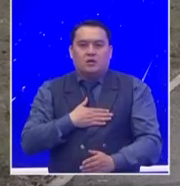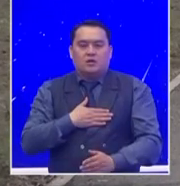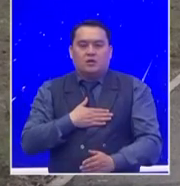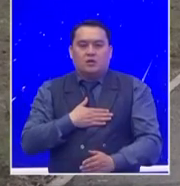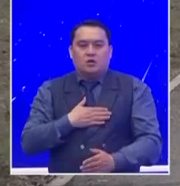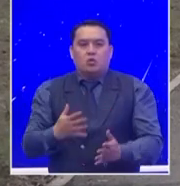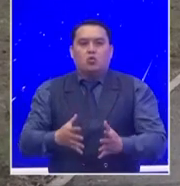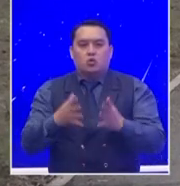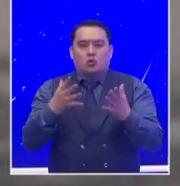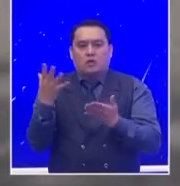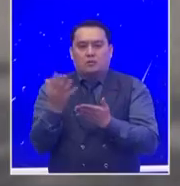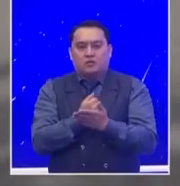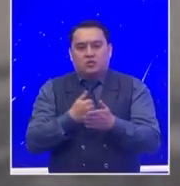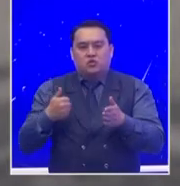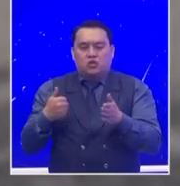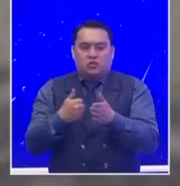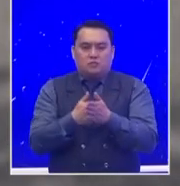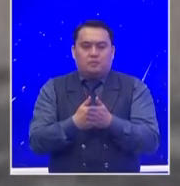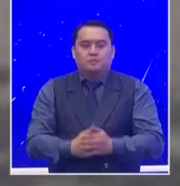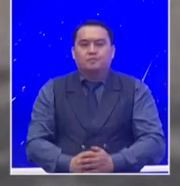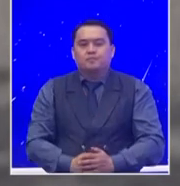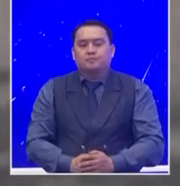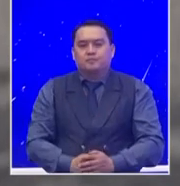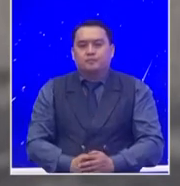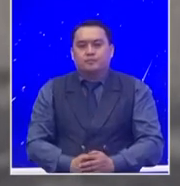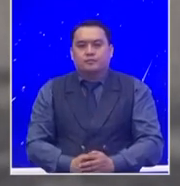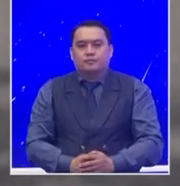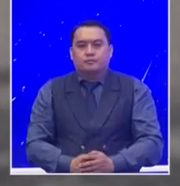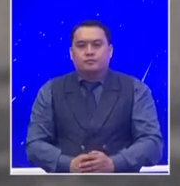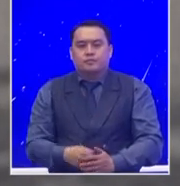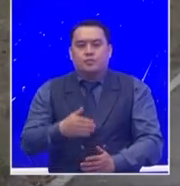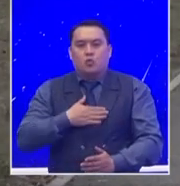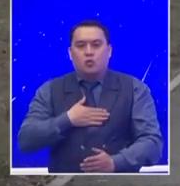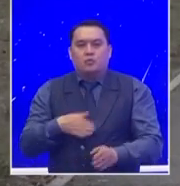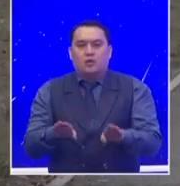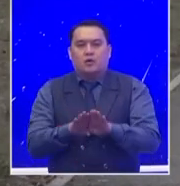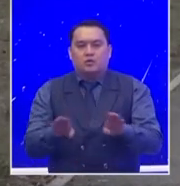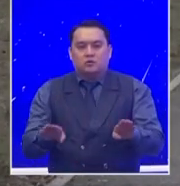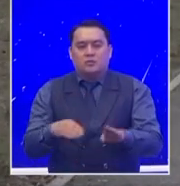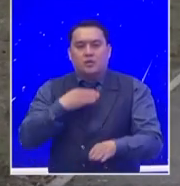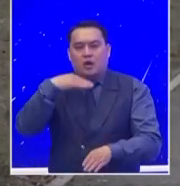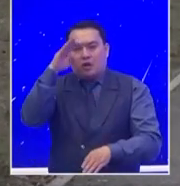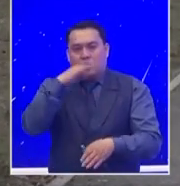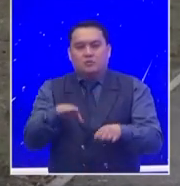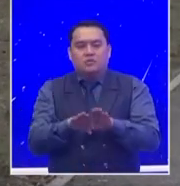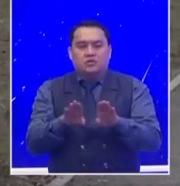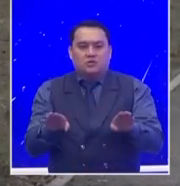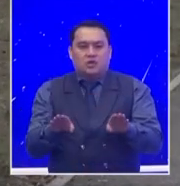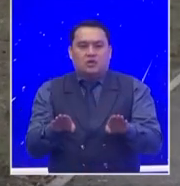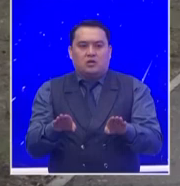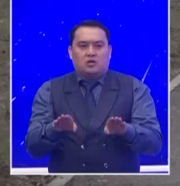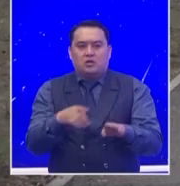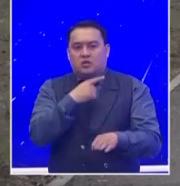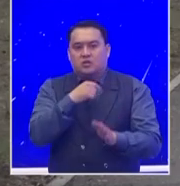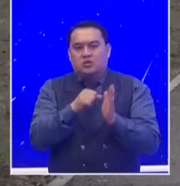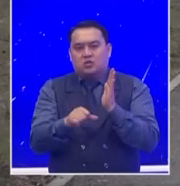үлкен табыстарға жеттім. Ол кісі енді ғылымдағы әкеміз деп санауға болады. Новосибирскіде мен барып түскен кезімде